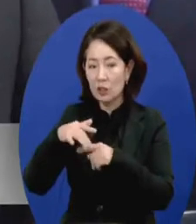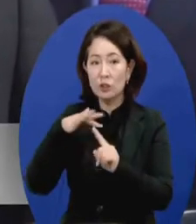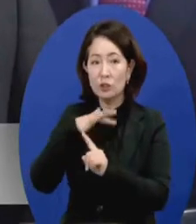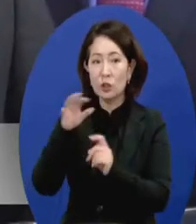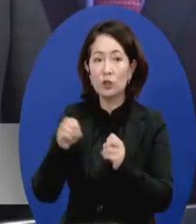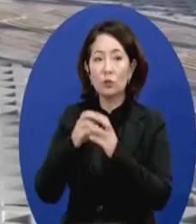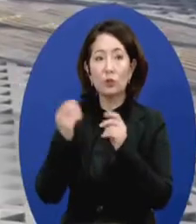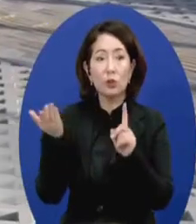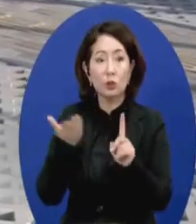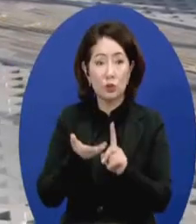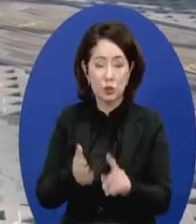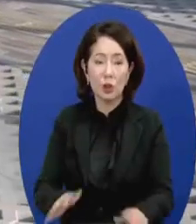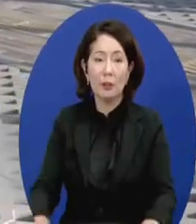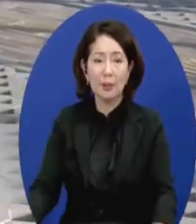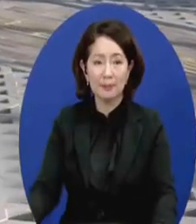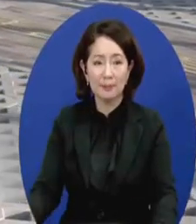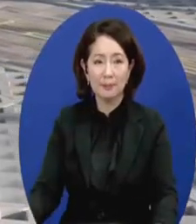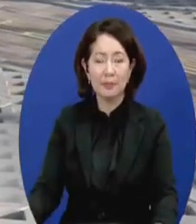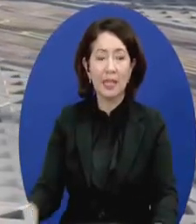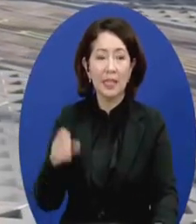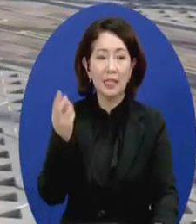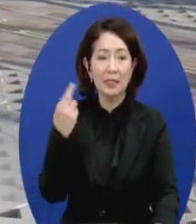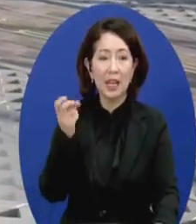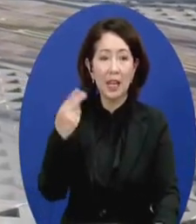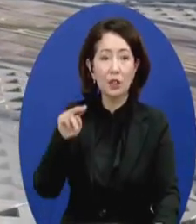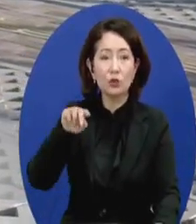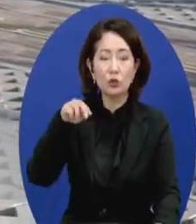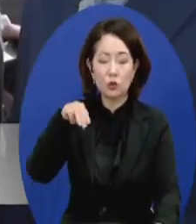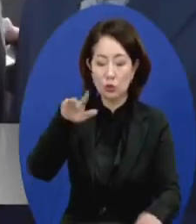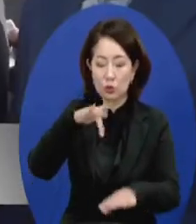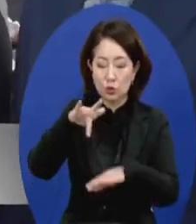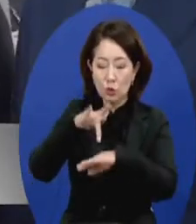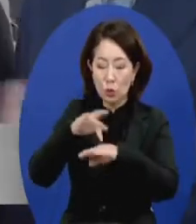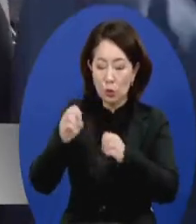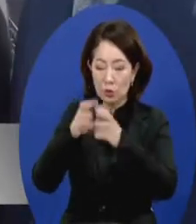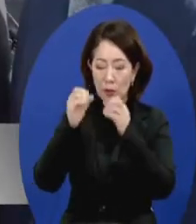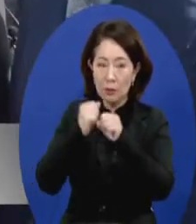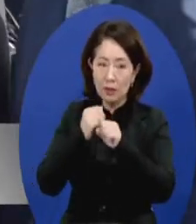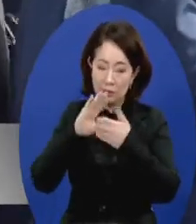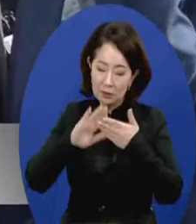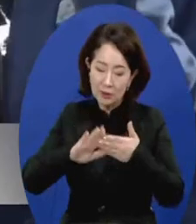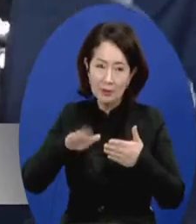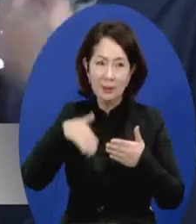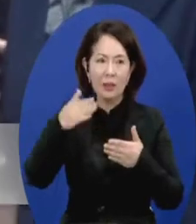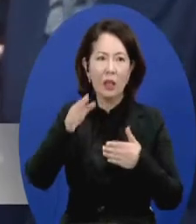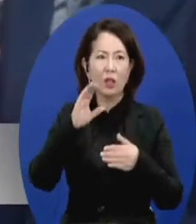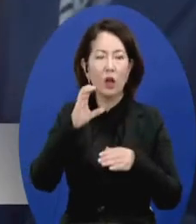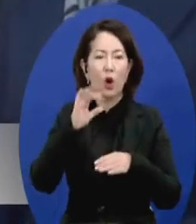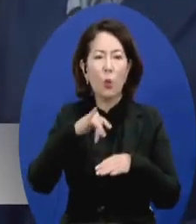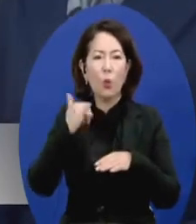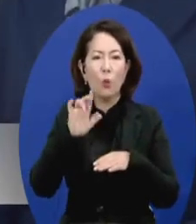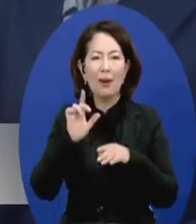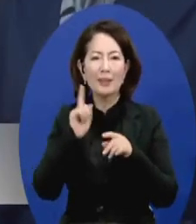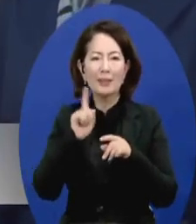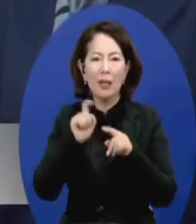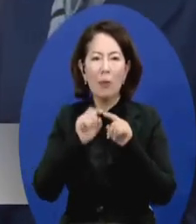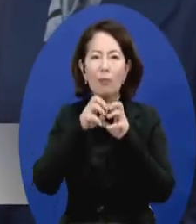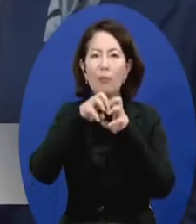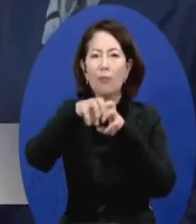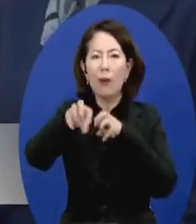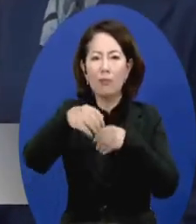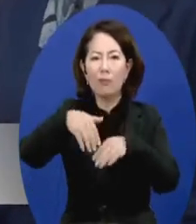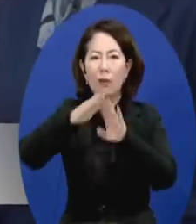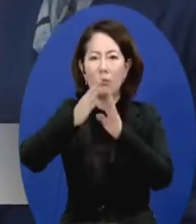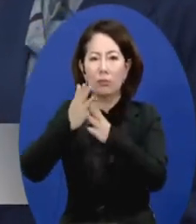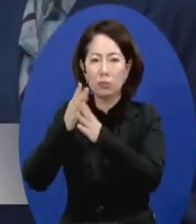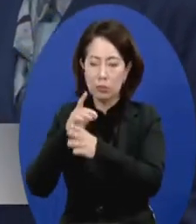бол бүрдүүлж өгч байгаа. Дэд төвийн бүтээн байгуулалтын ажлаа танилцсны дараа ерөнхий сайд хотын зах руу бүтээн байгуулалтыг барьж, хөрөнгө оруулалт